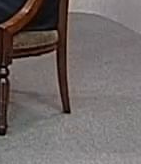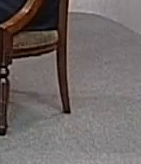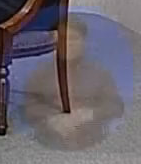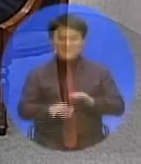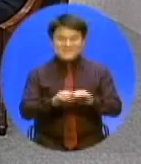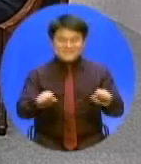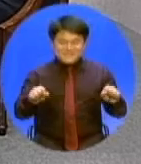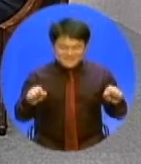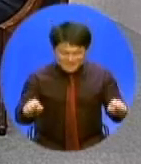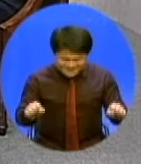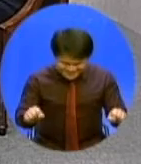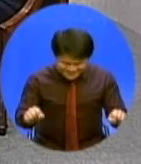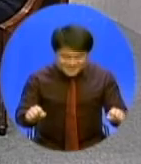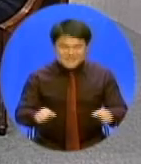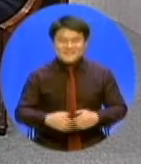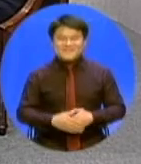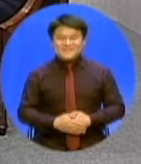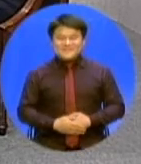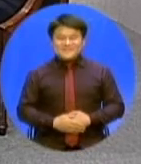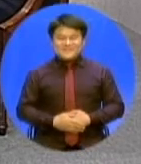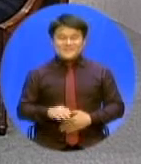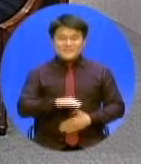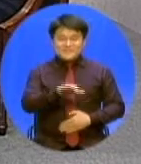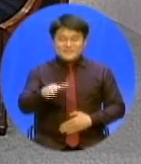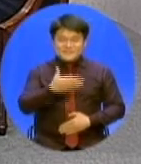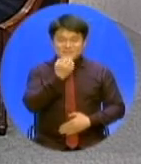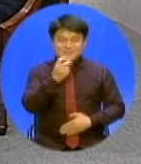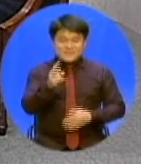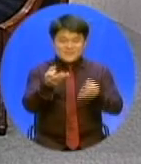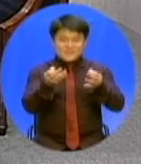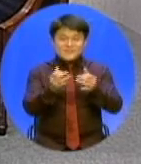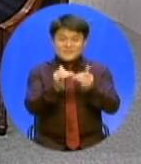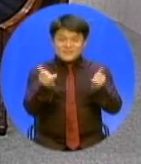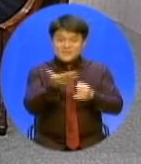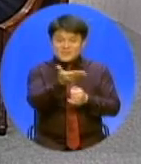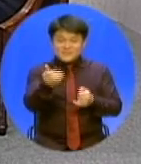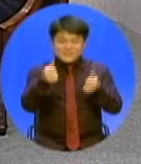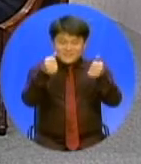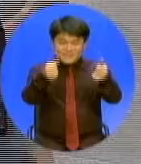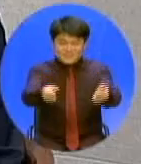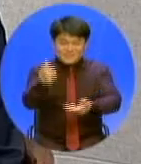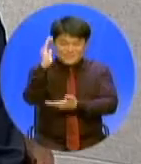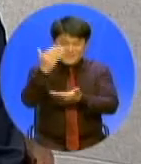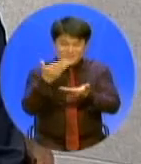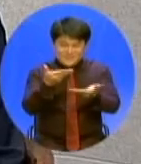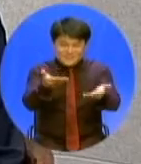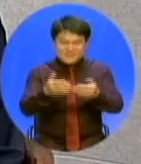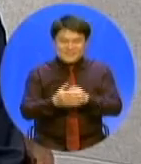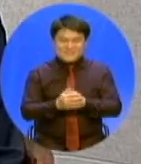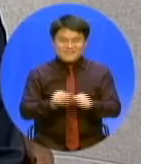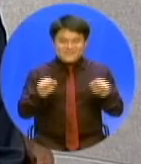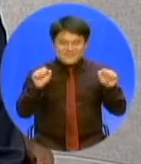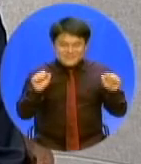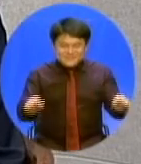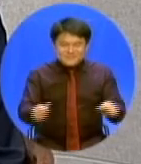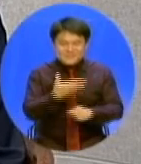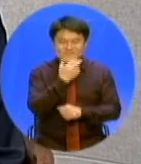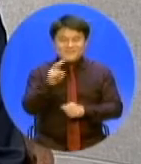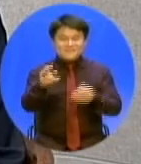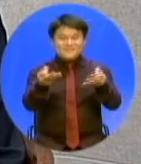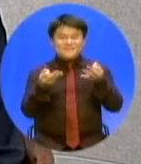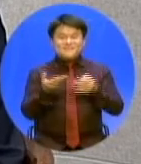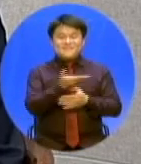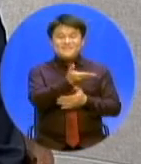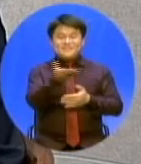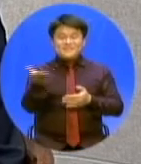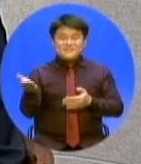대표님 안녕하세요. 네, 안녕하세요. 네, 저희 복지TV 시청자분들께 인사 먼저 나누시죠. 아, 안녕하세요. 복지TV 시청자 여러분,